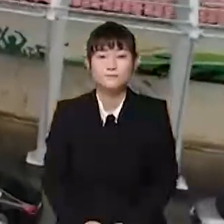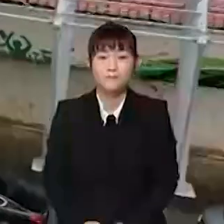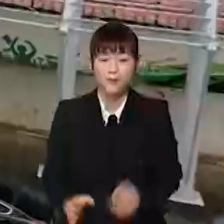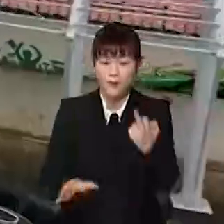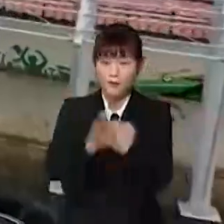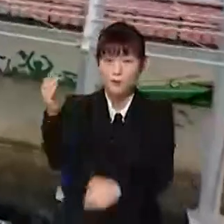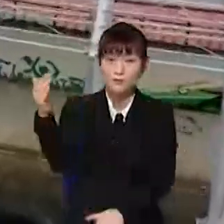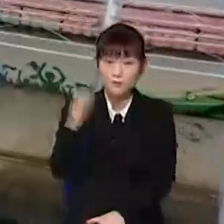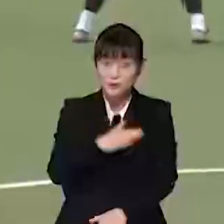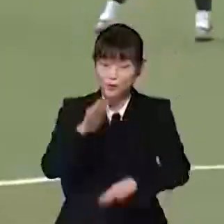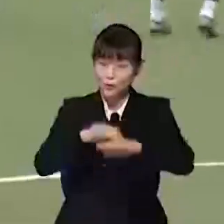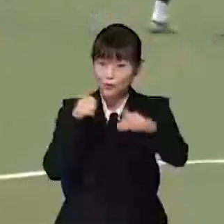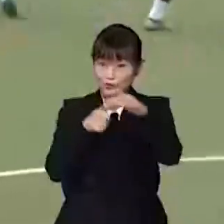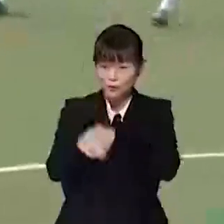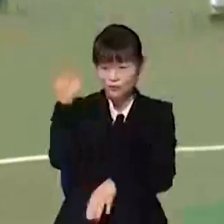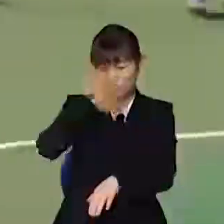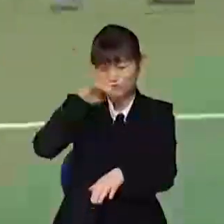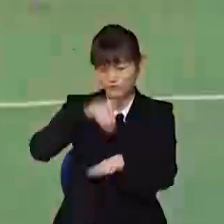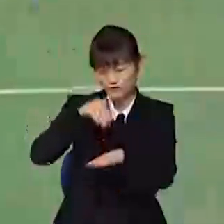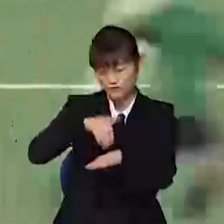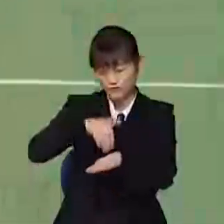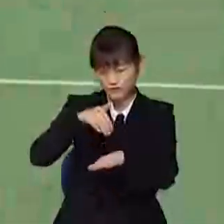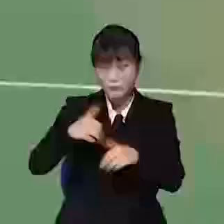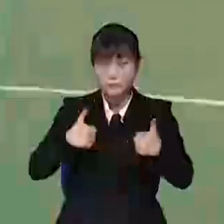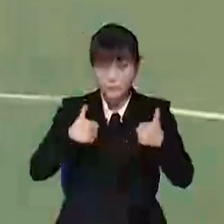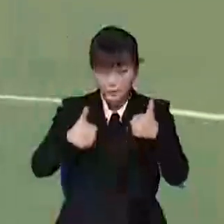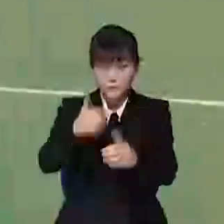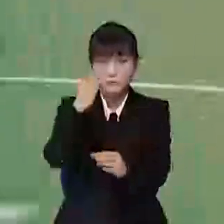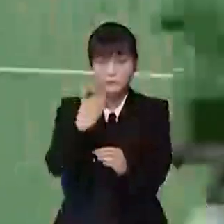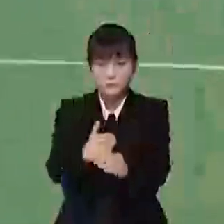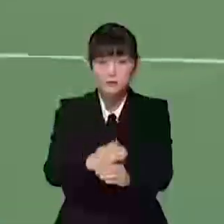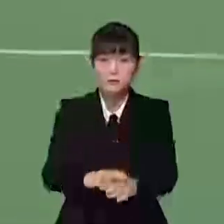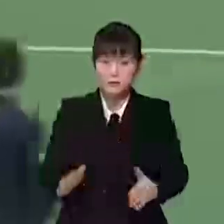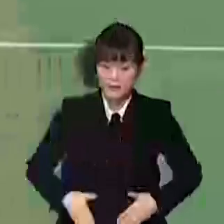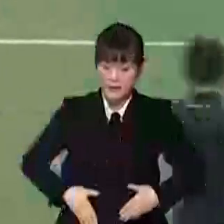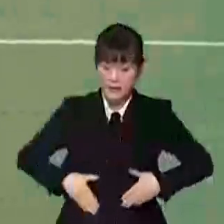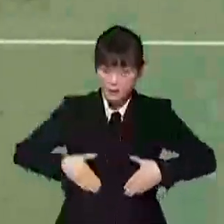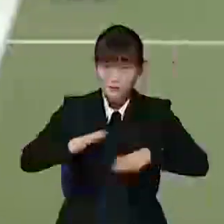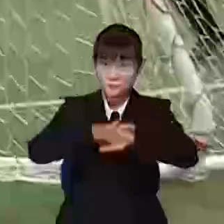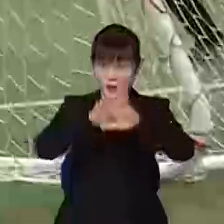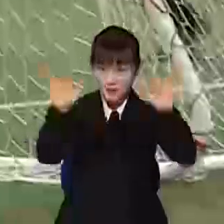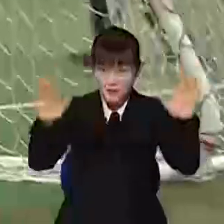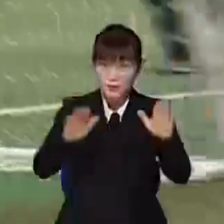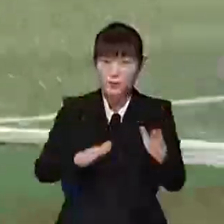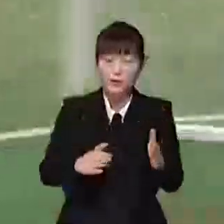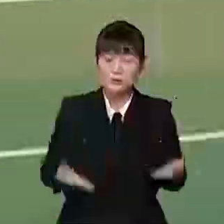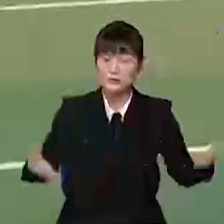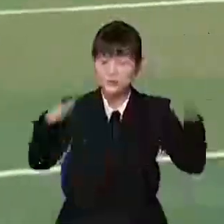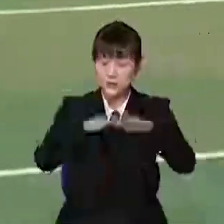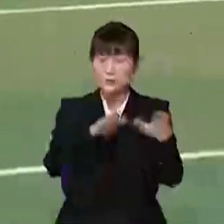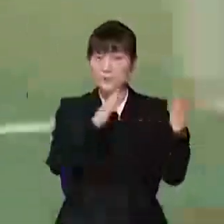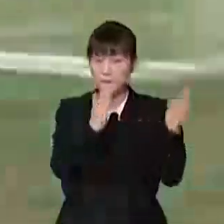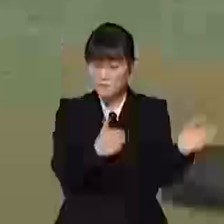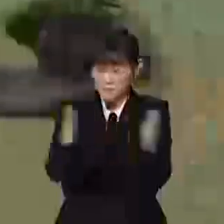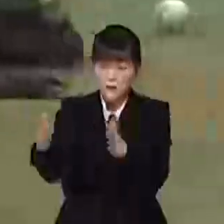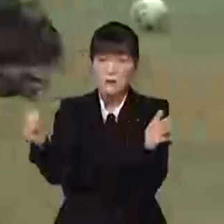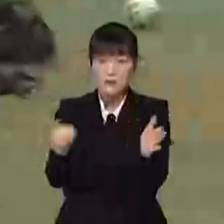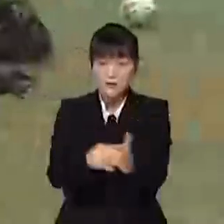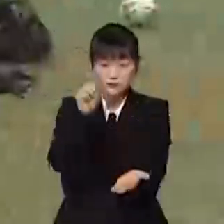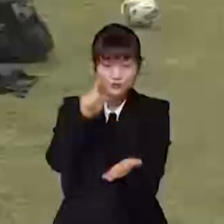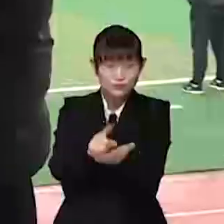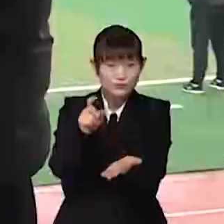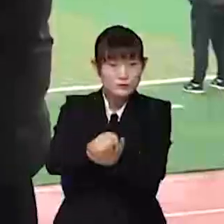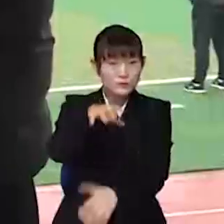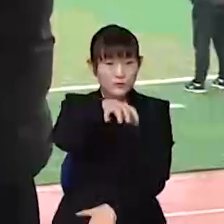이른 아침부터 선수들의 훈련 열기가 뜨겁습니다. 따뜻한 기온과 잘 갖춰진 축구장 시설은 새